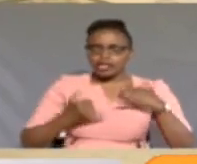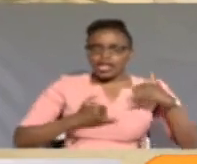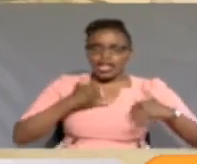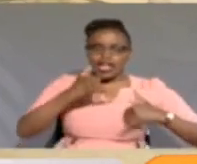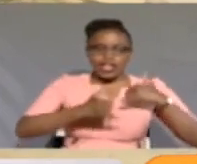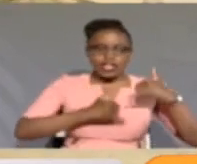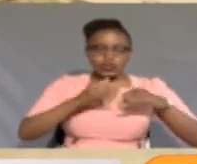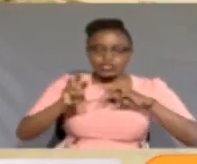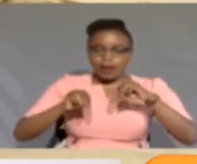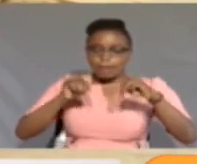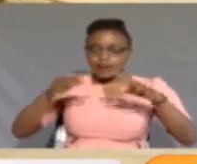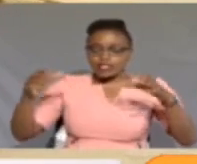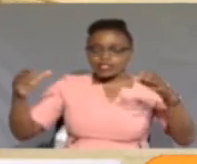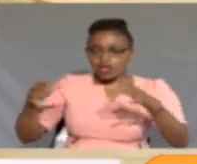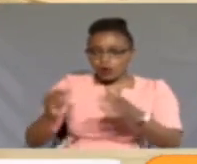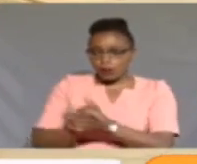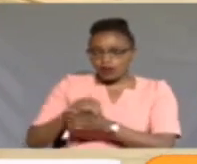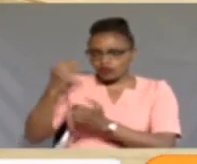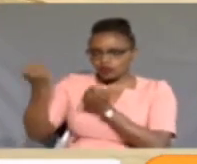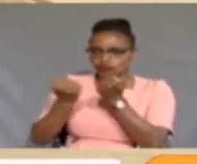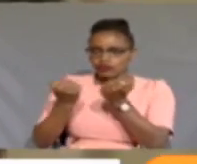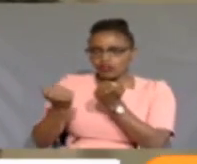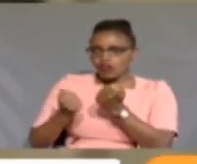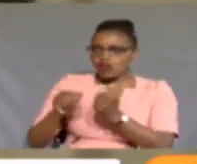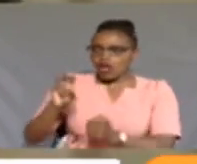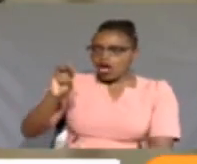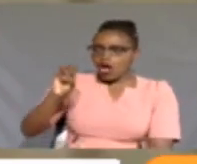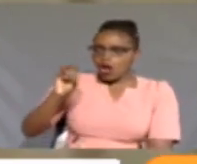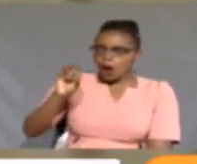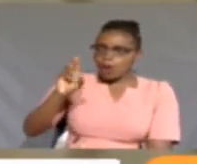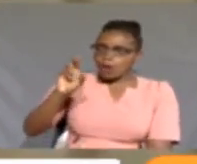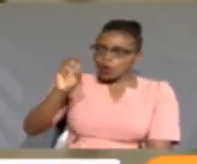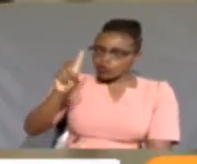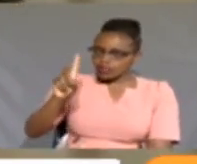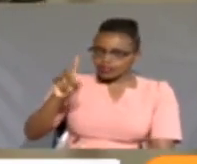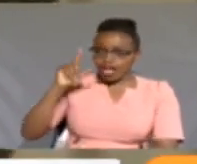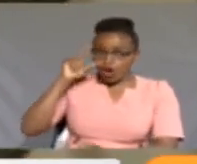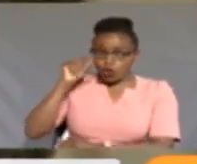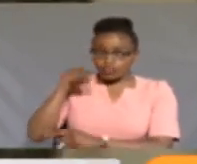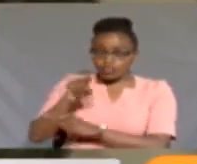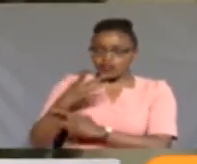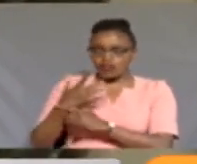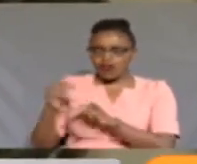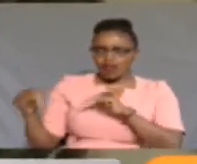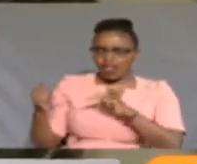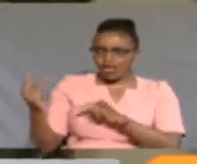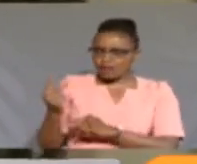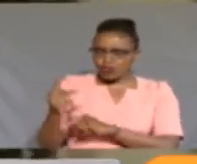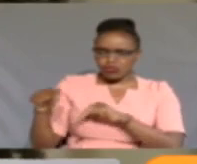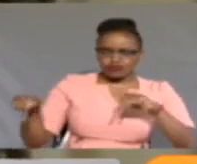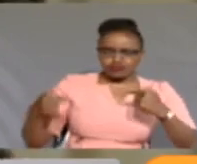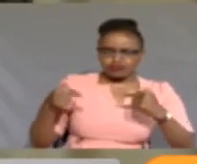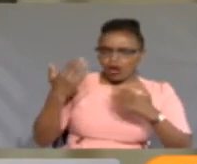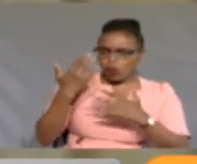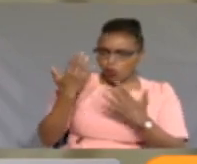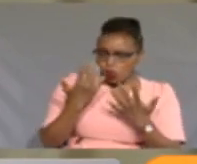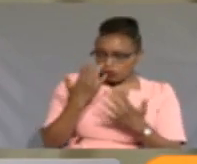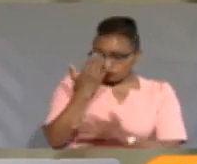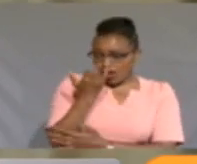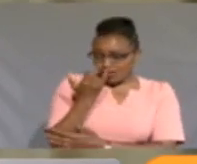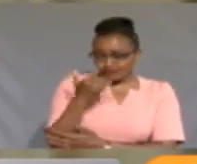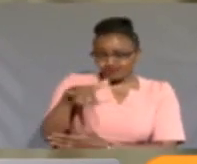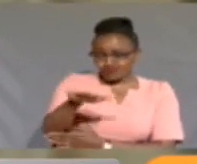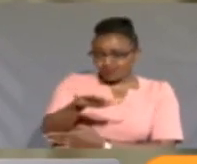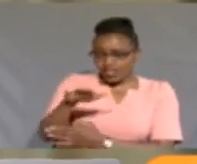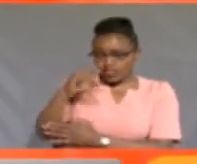kama meneja wa kampuni ya magari ya Modern Coast. Inadaiwa kuwa Peter alilumbana na mshukiwa kuhusu sehemu la